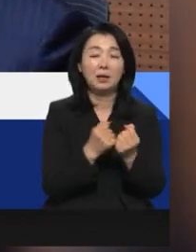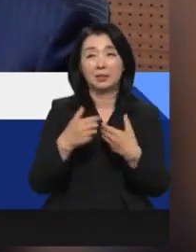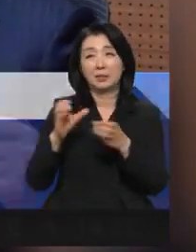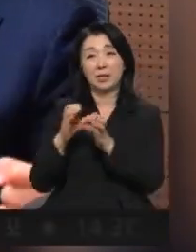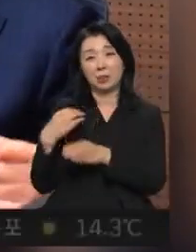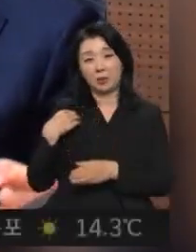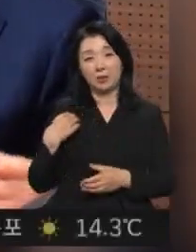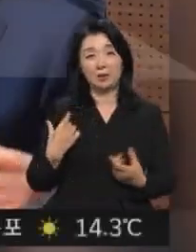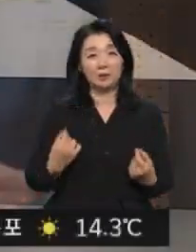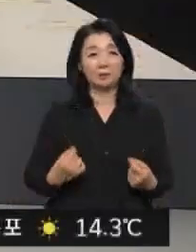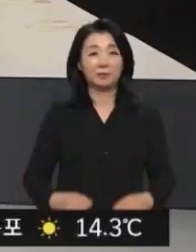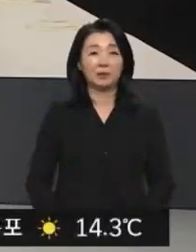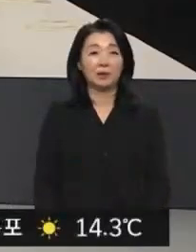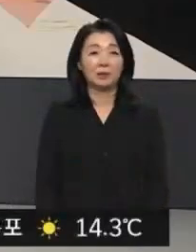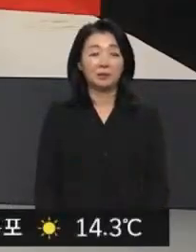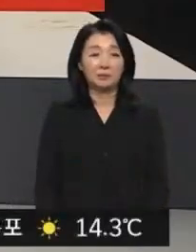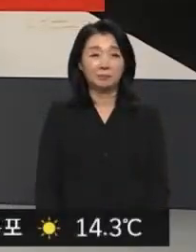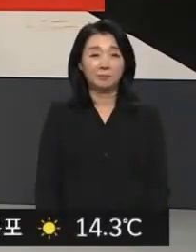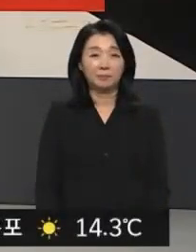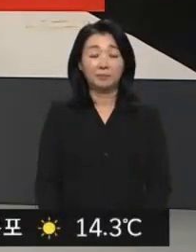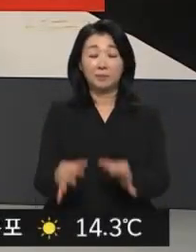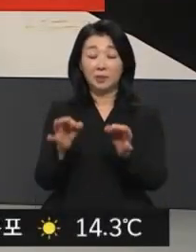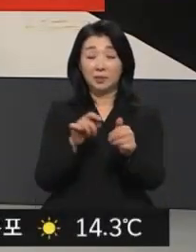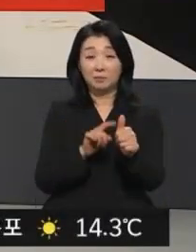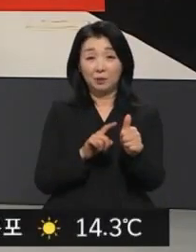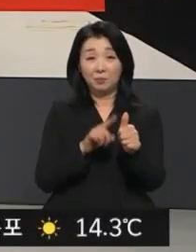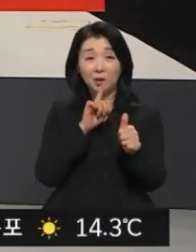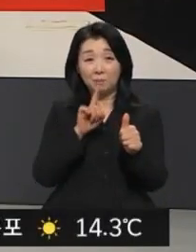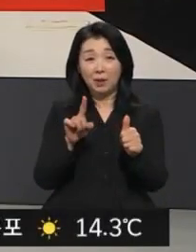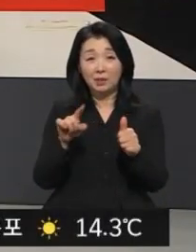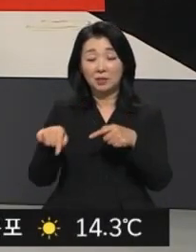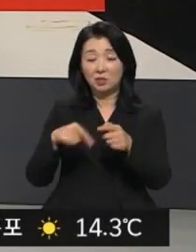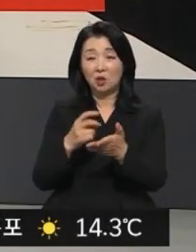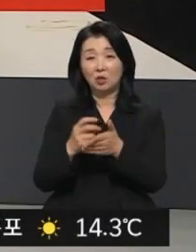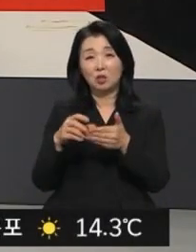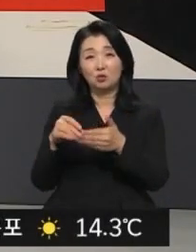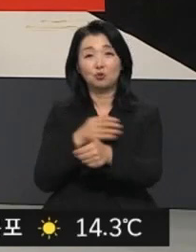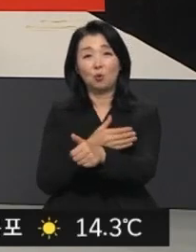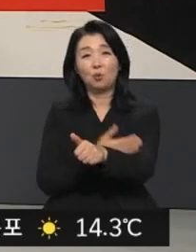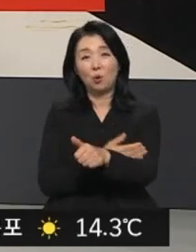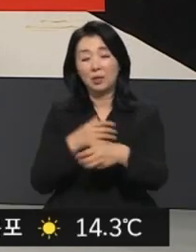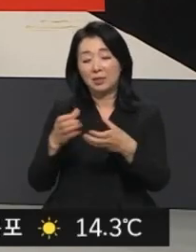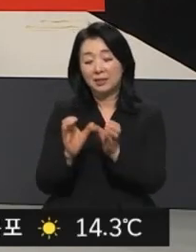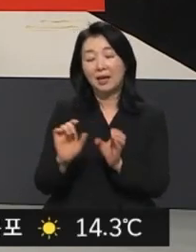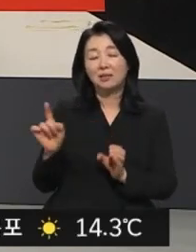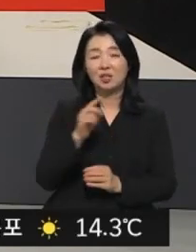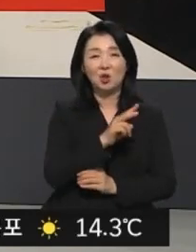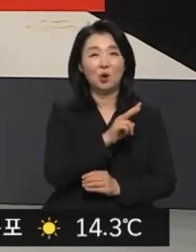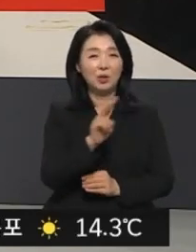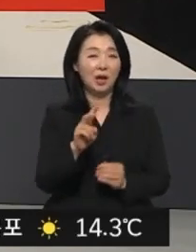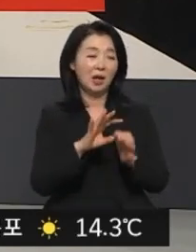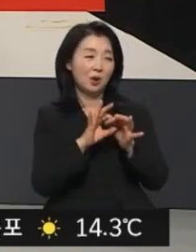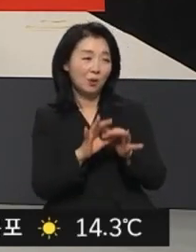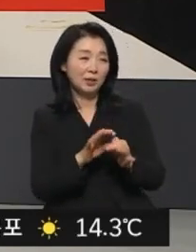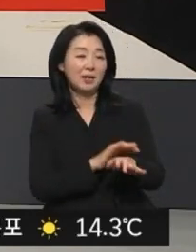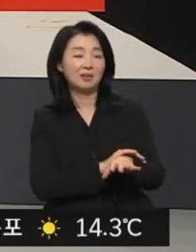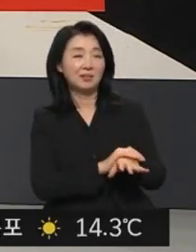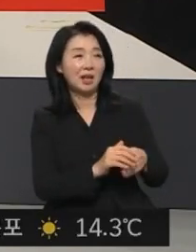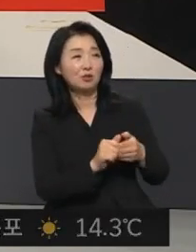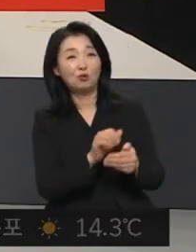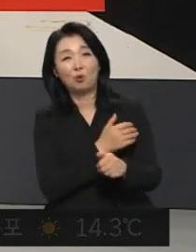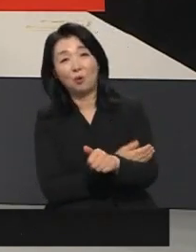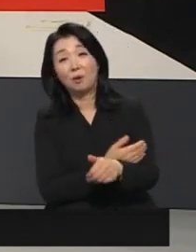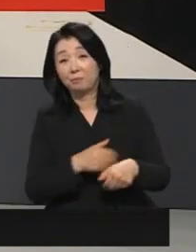역할이다. 결국 이 김 대표가 말한 정책 주도권, 당 정이 아닌 여야 관계에서 잡는 걸로 정리가 된